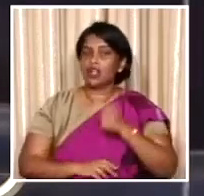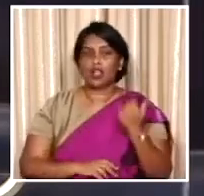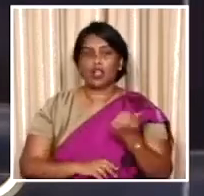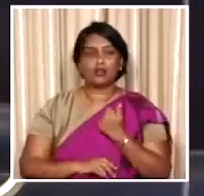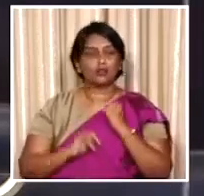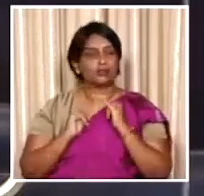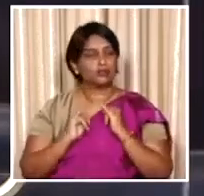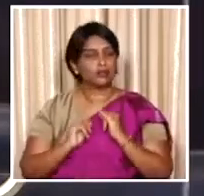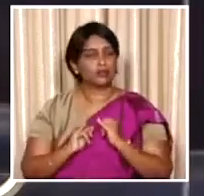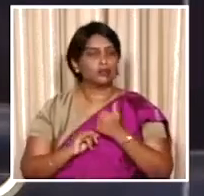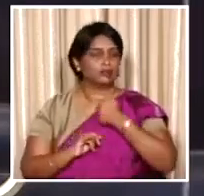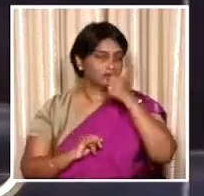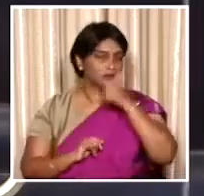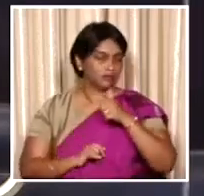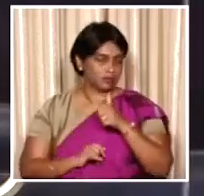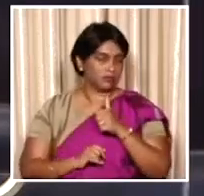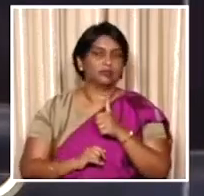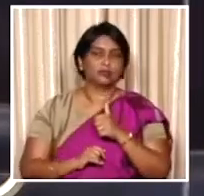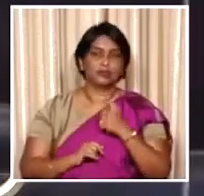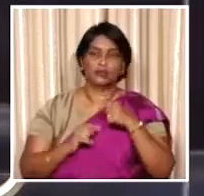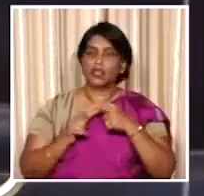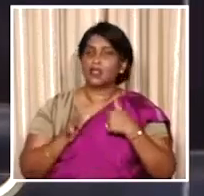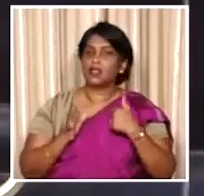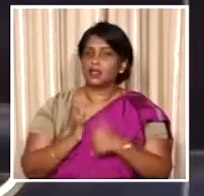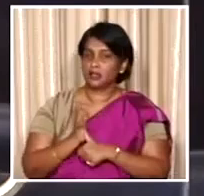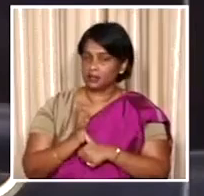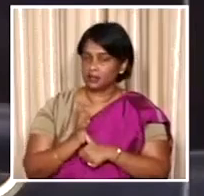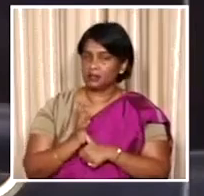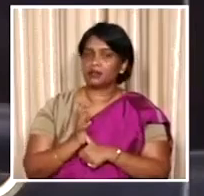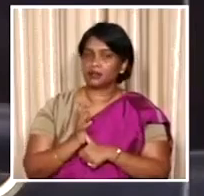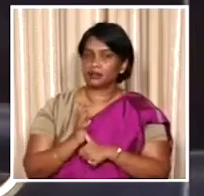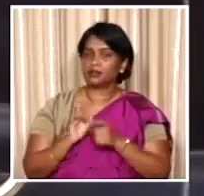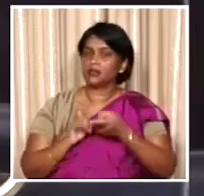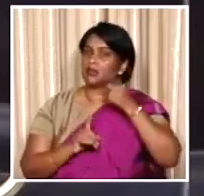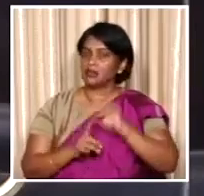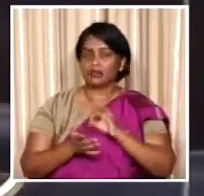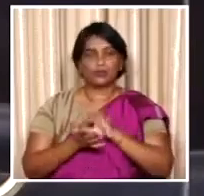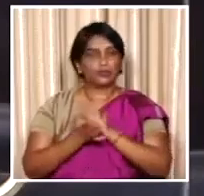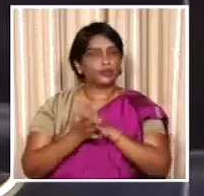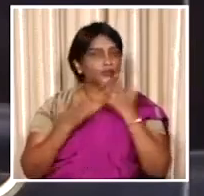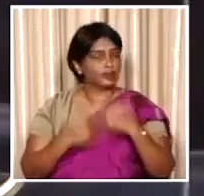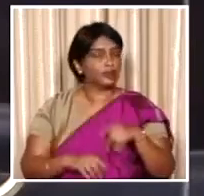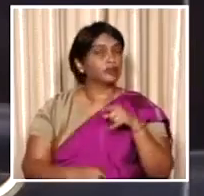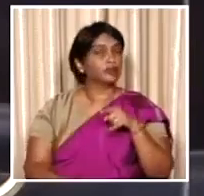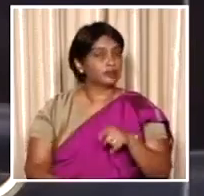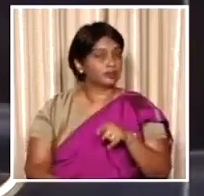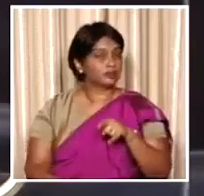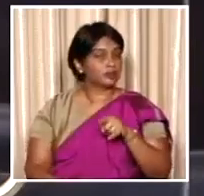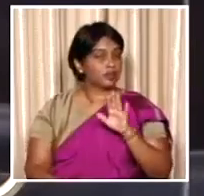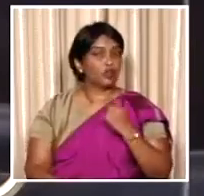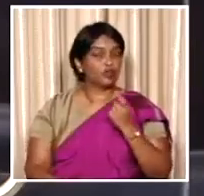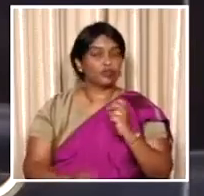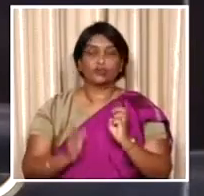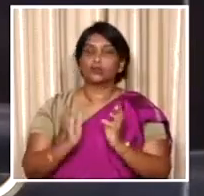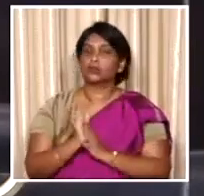දූෂණ වංචා එරෙහි පනත මේ සම්මත කරගත්තා හැබැයි අපි මුදල්